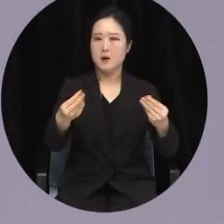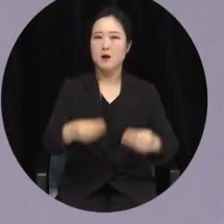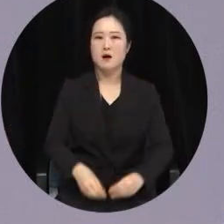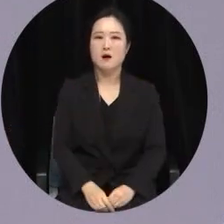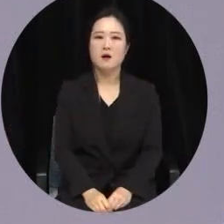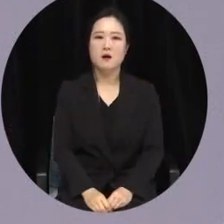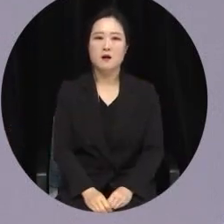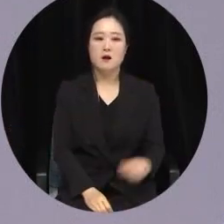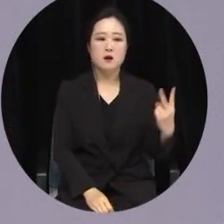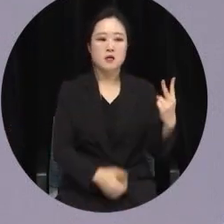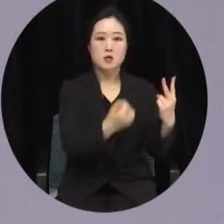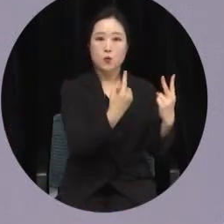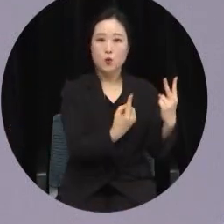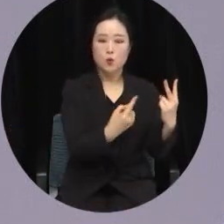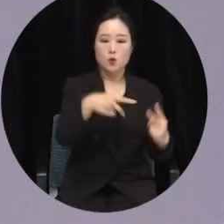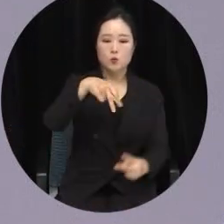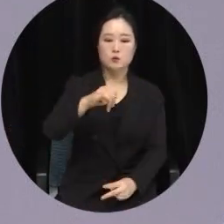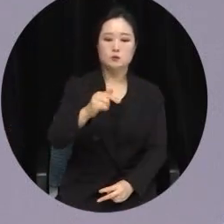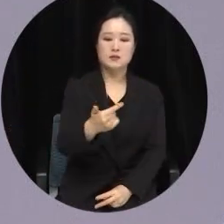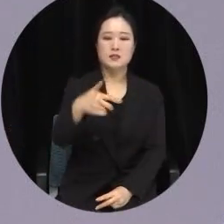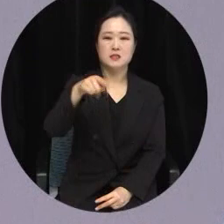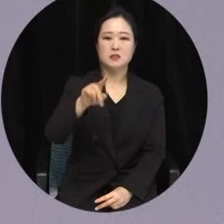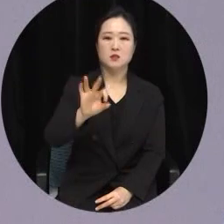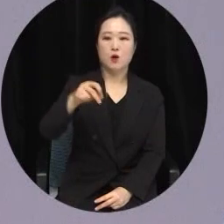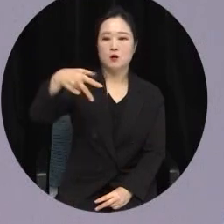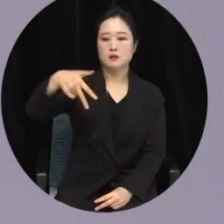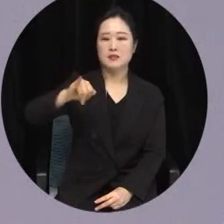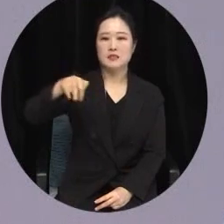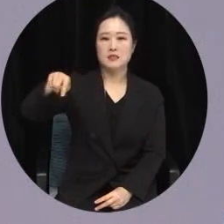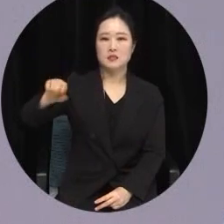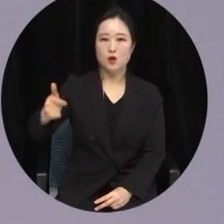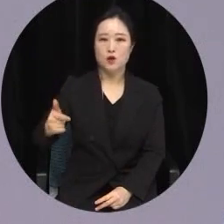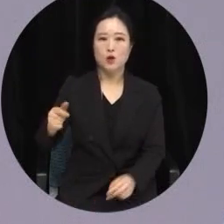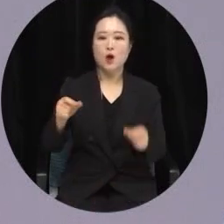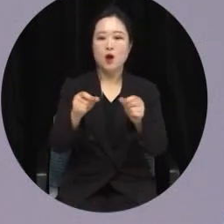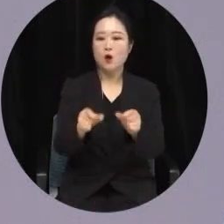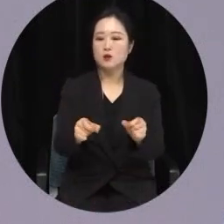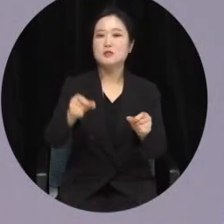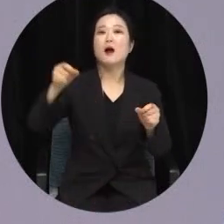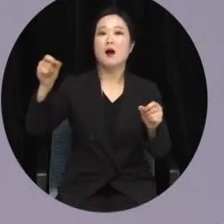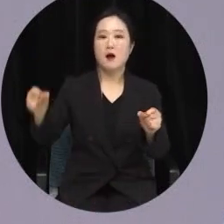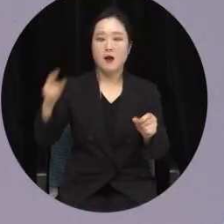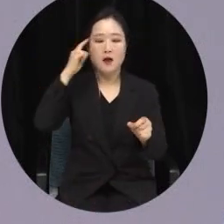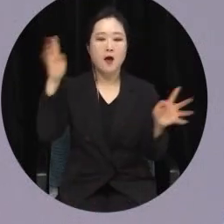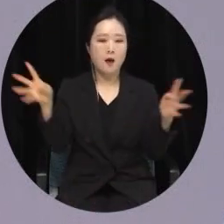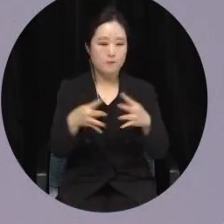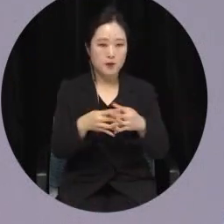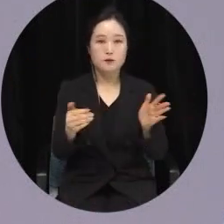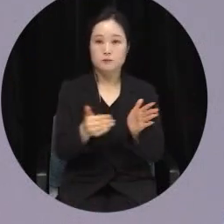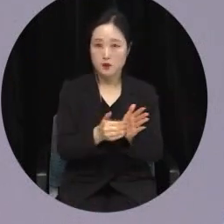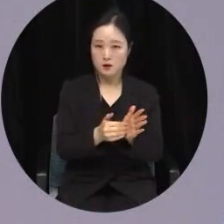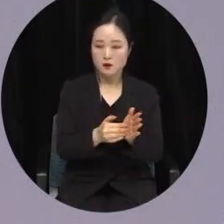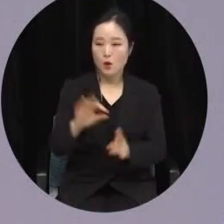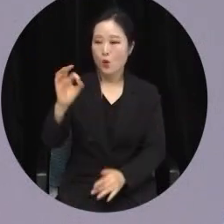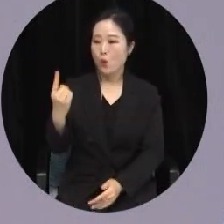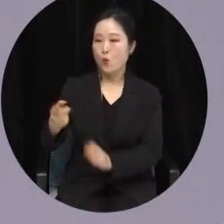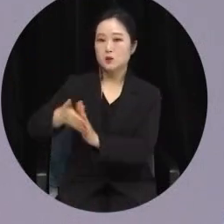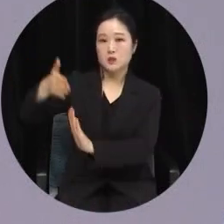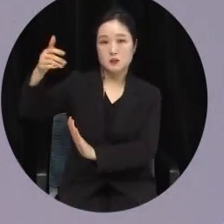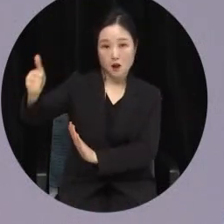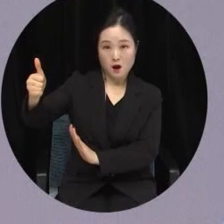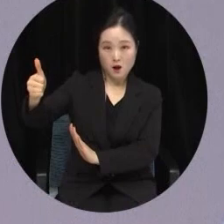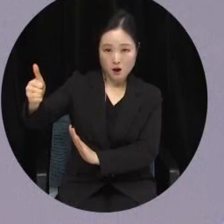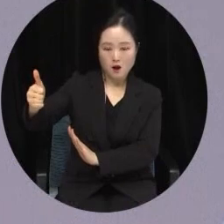연장, 신월 사거리역 신설에 합의하였고 오세훈 서울시장도